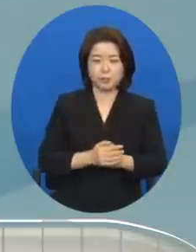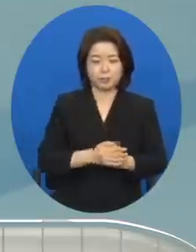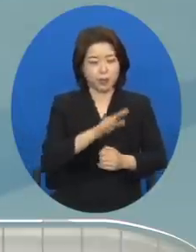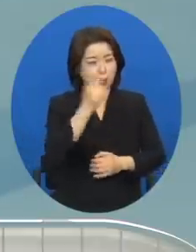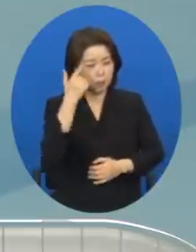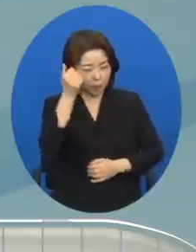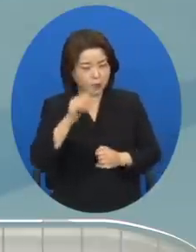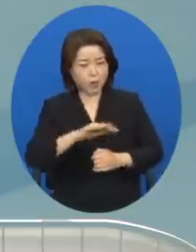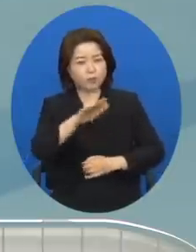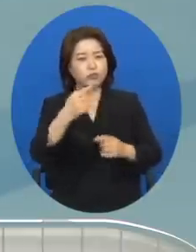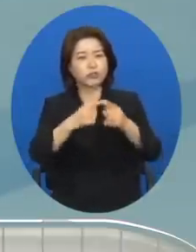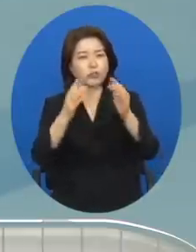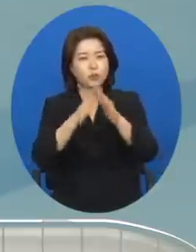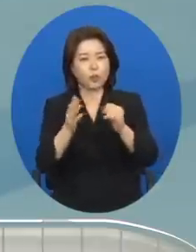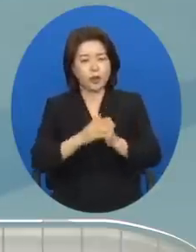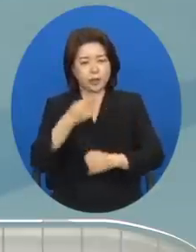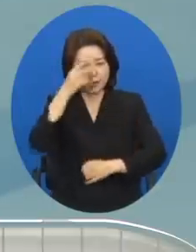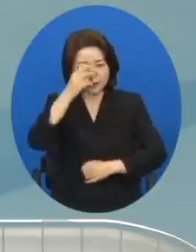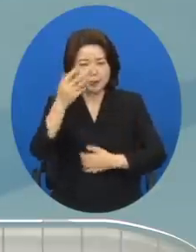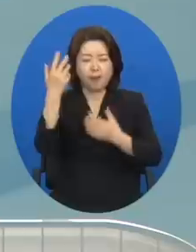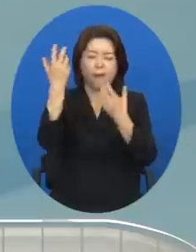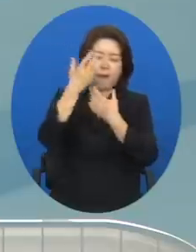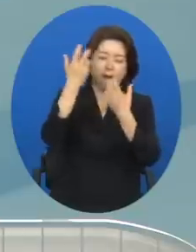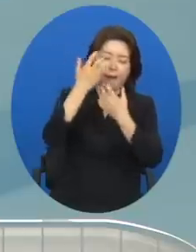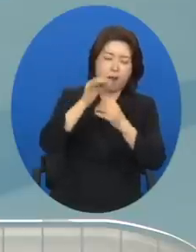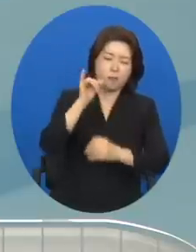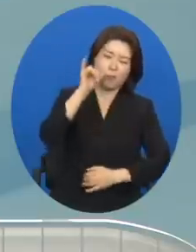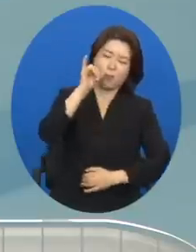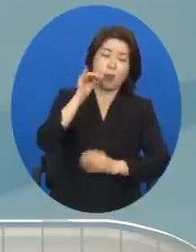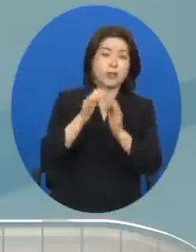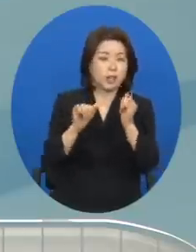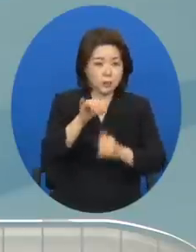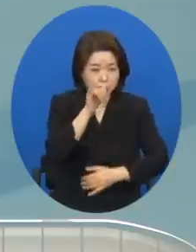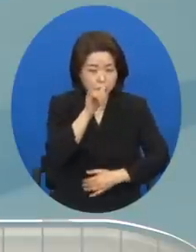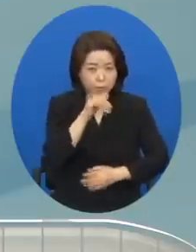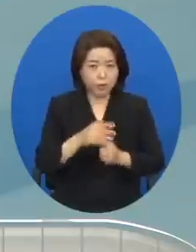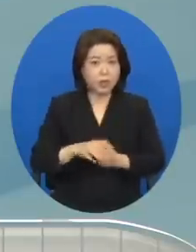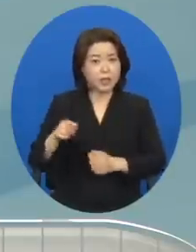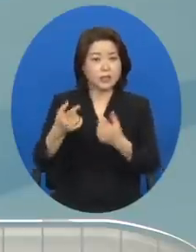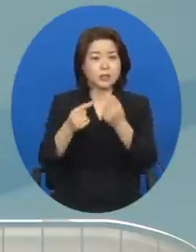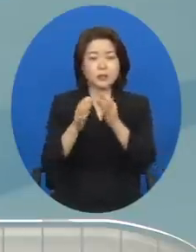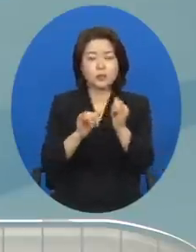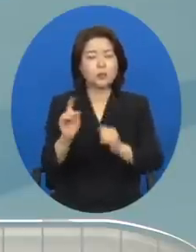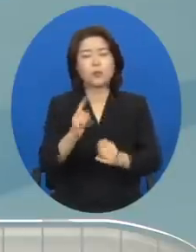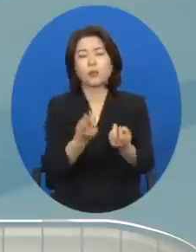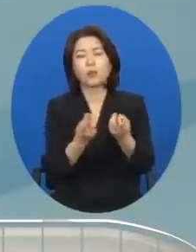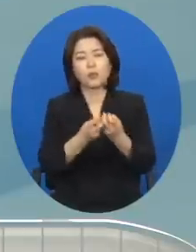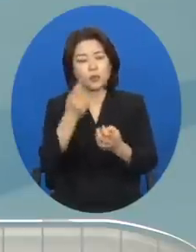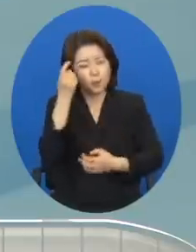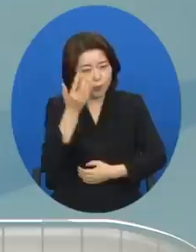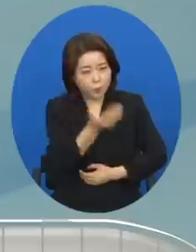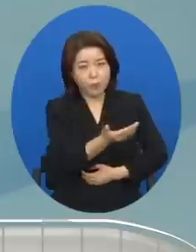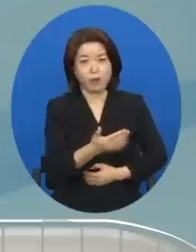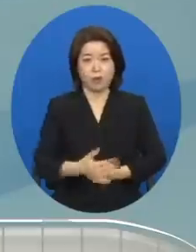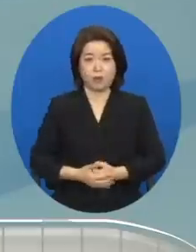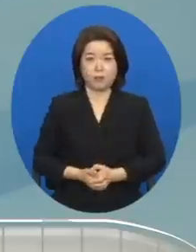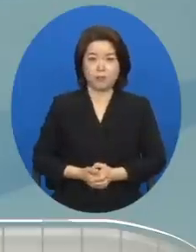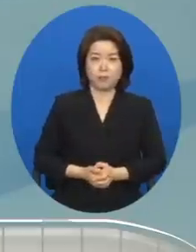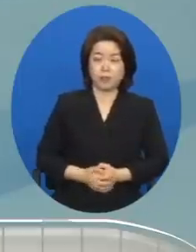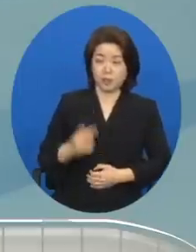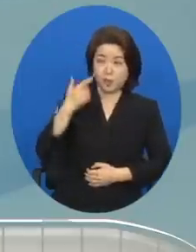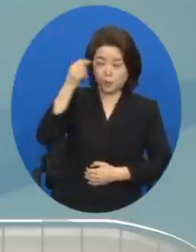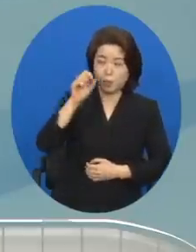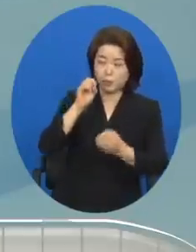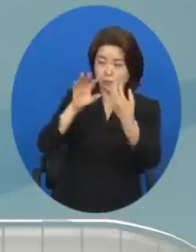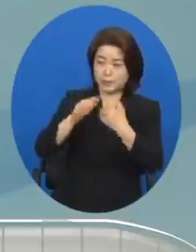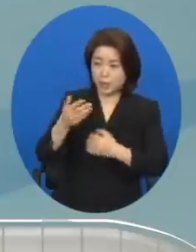교회에 아주 술을 끊지 못하는 사람이 있습니다. 그런 사람을 어떻게 해야 됩니까? 빌리 그레이엄 목사님이